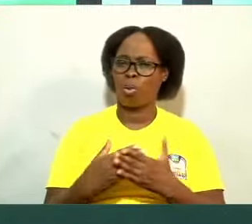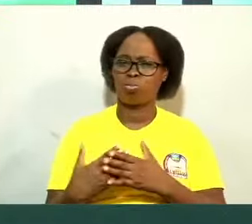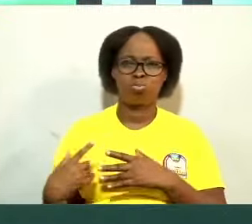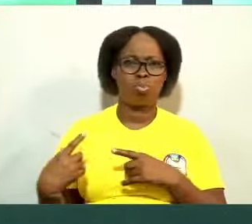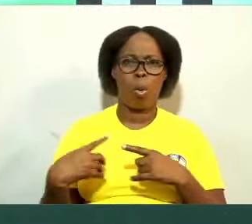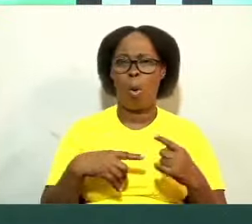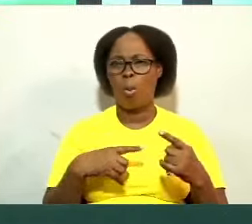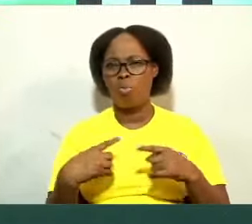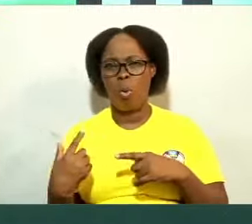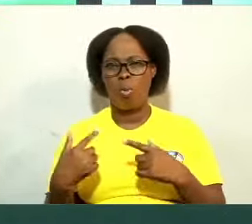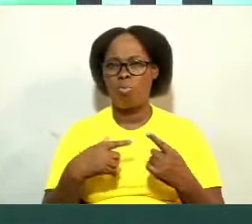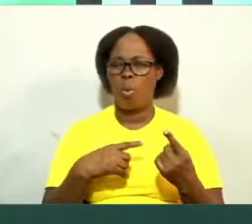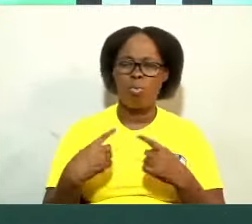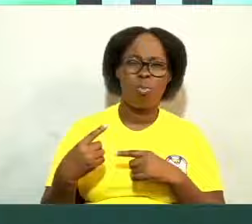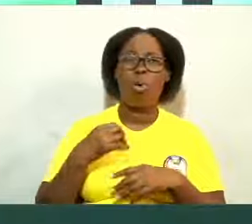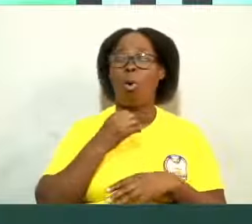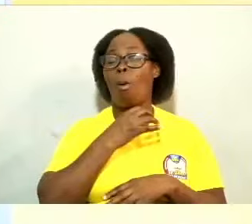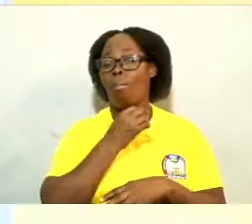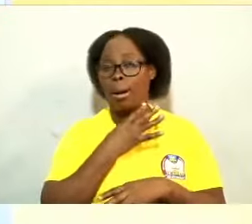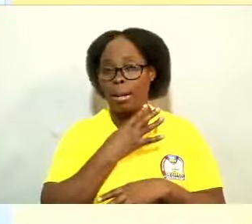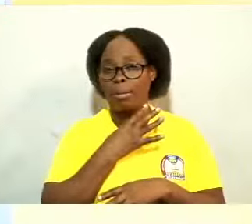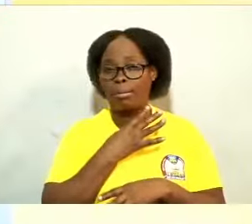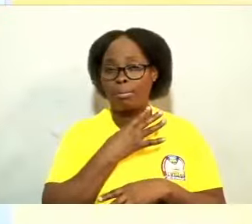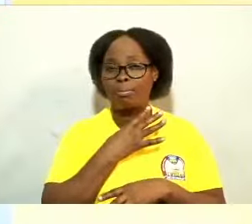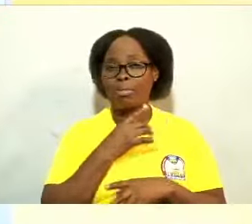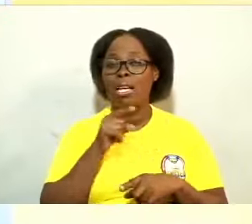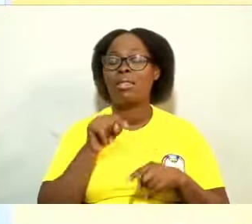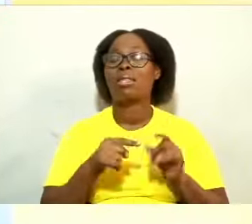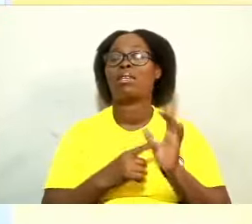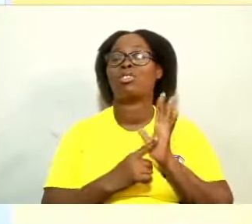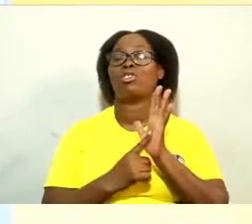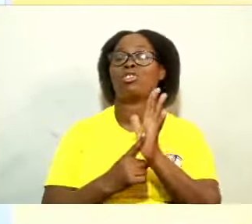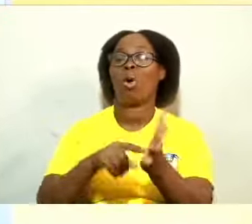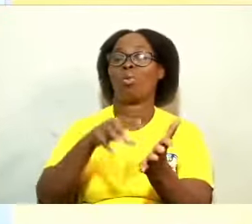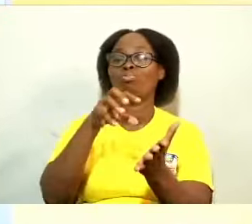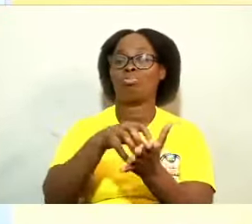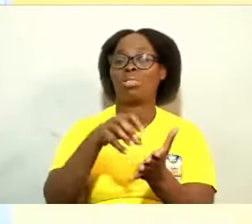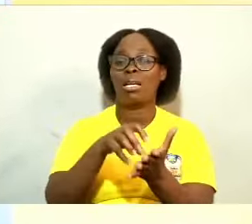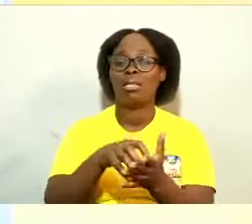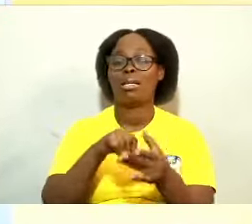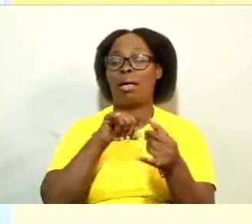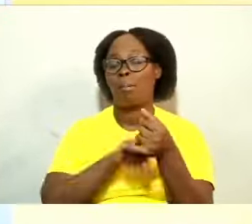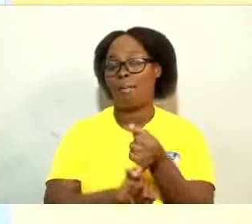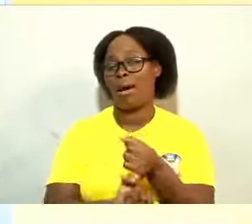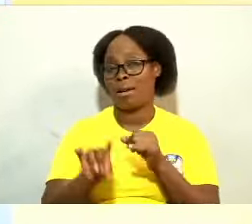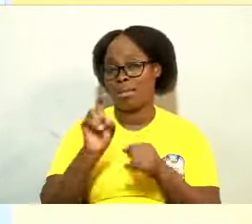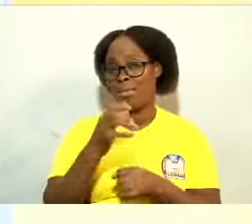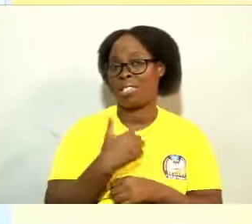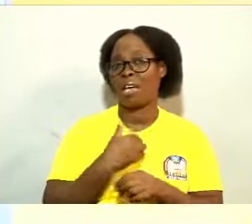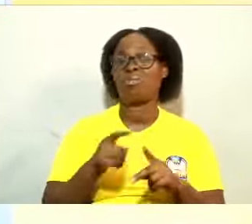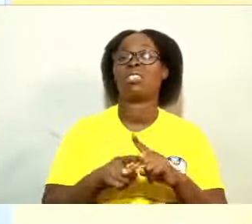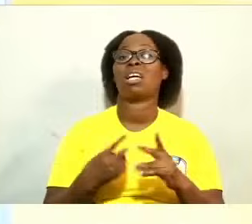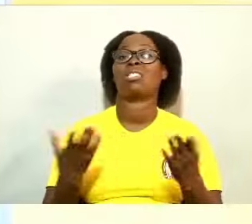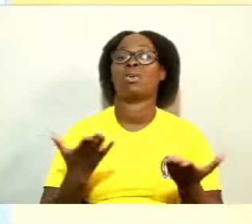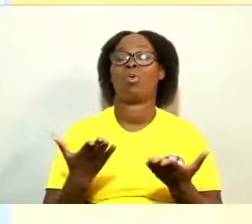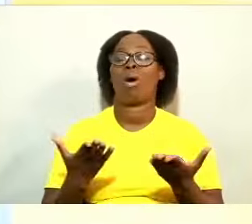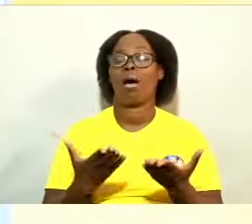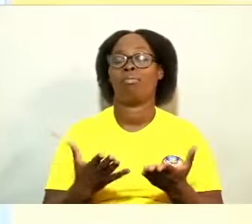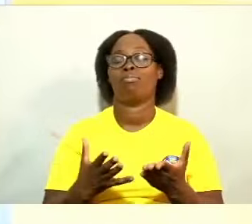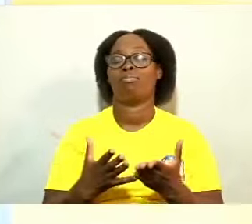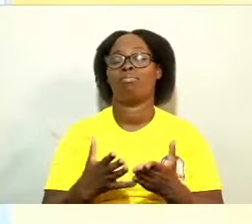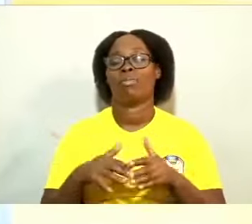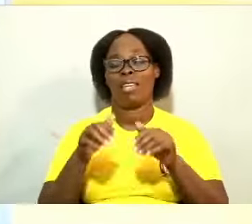za malalamishi, viashiria vya kesi za ndoa. Kwa kesi ya ndoa ilitoka bustani ya Eden na